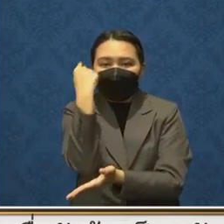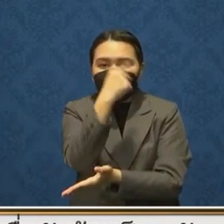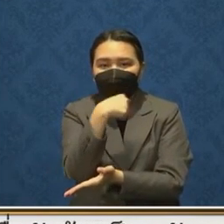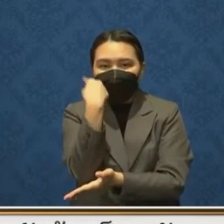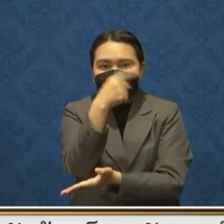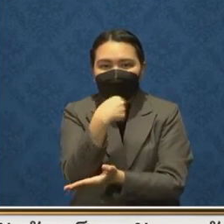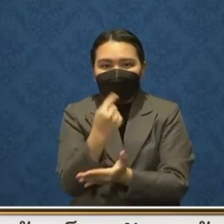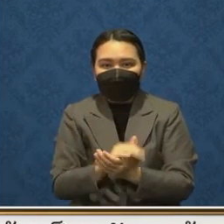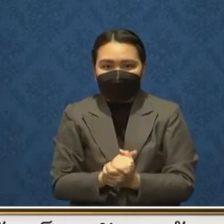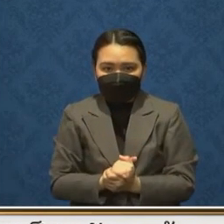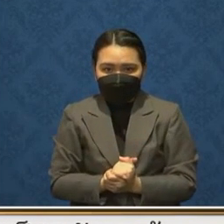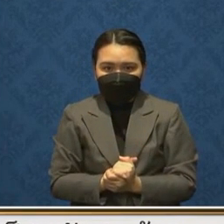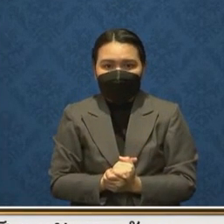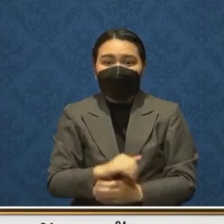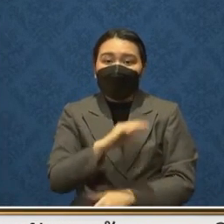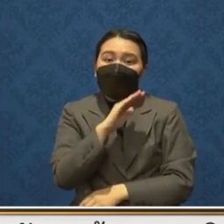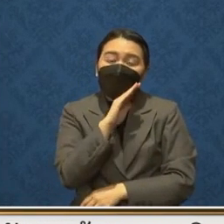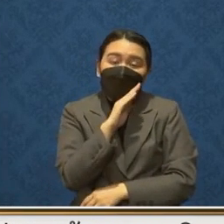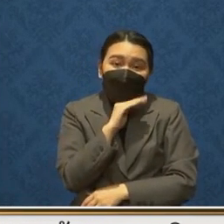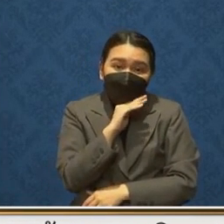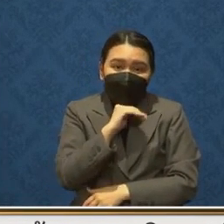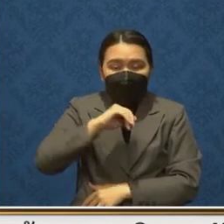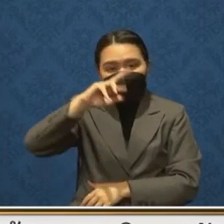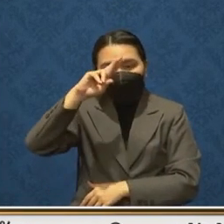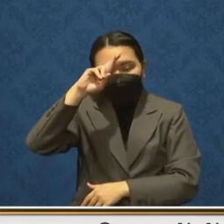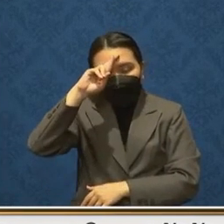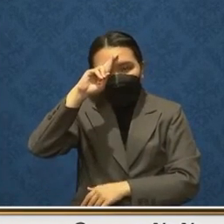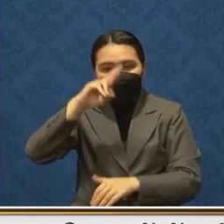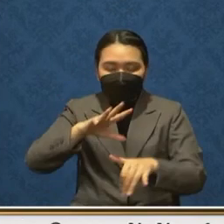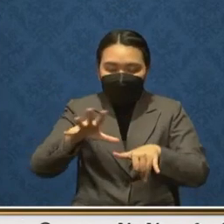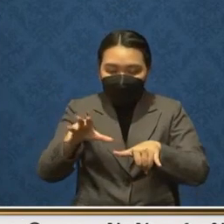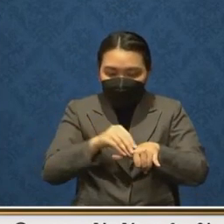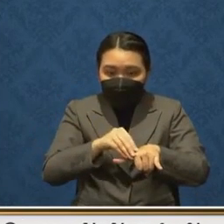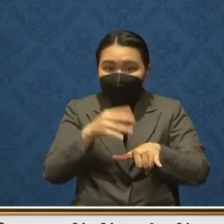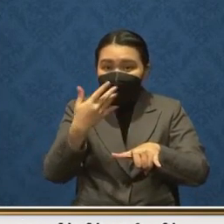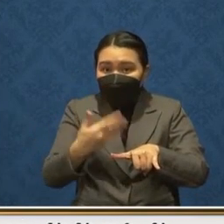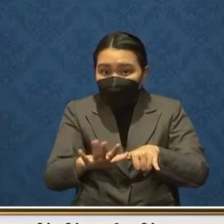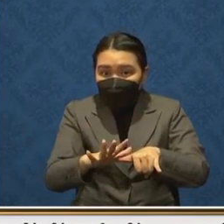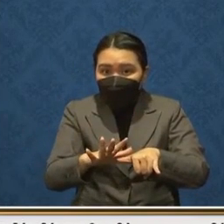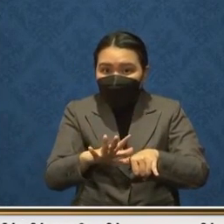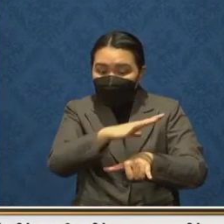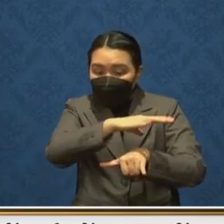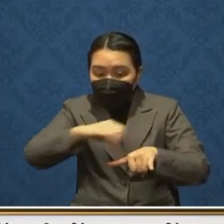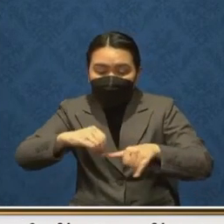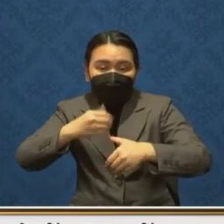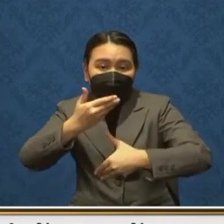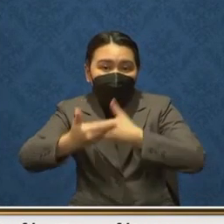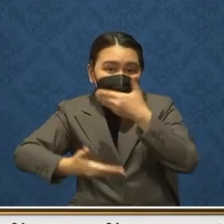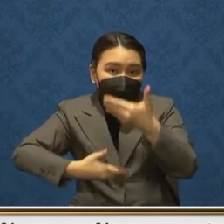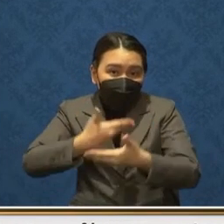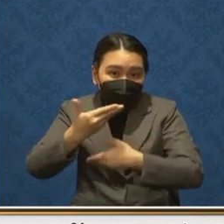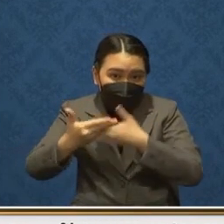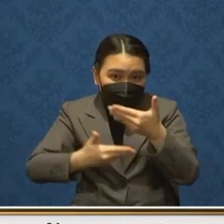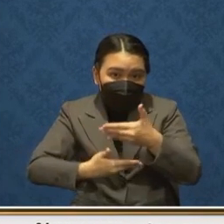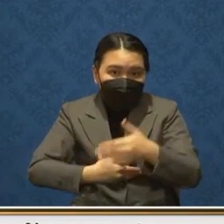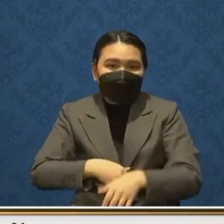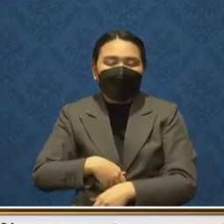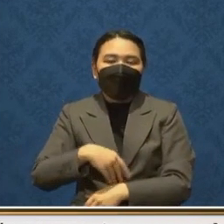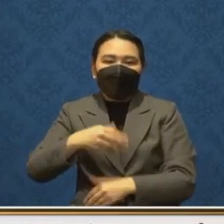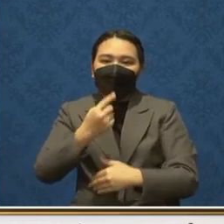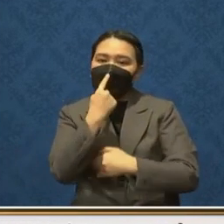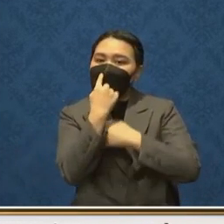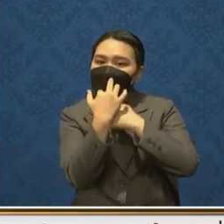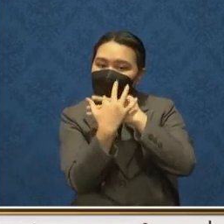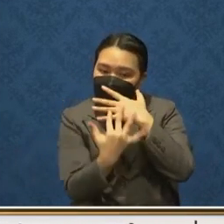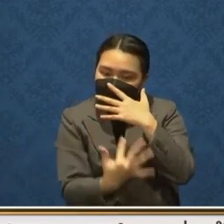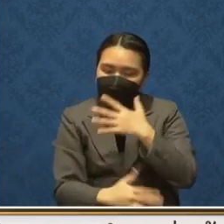ท่านปล่อยให้หมูที่เป็นโลกเอามาจำหน่ายน้ำลางหมู หยดเลือดหมูม